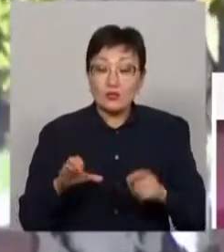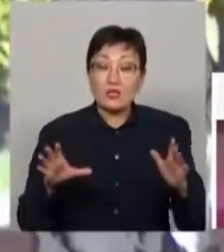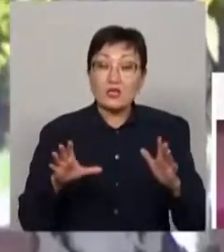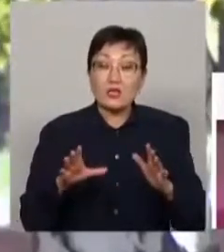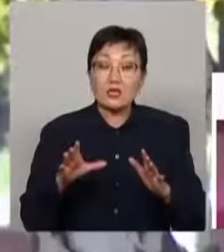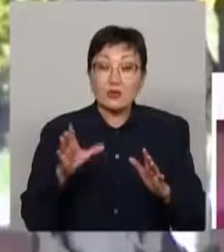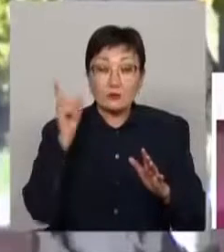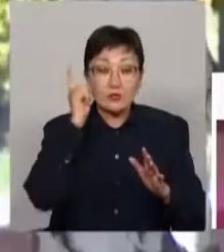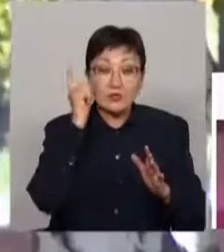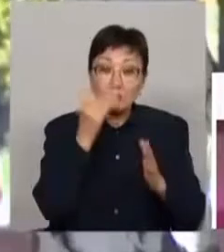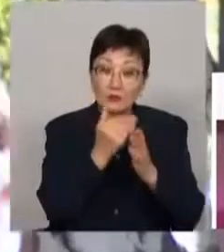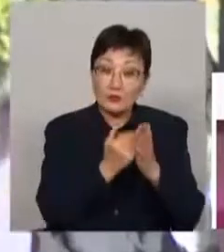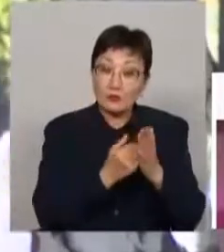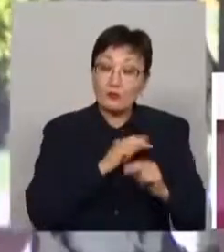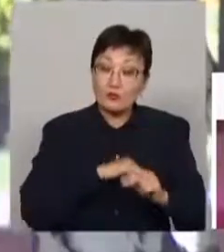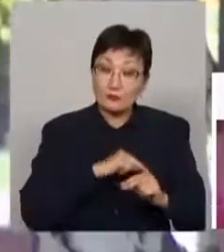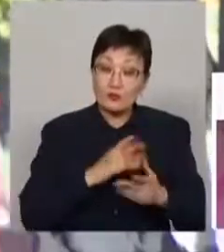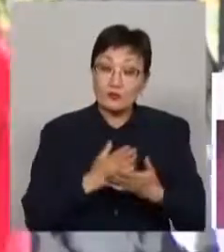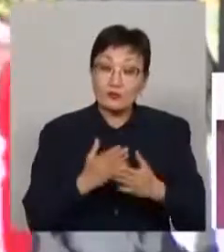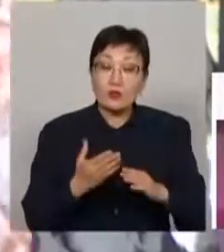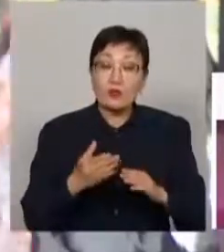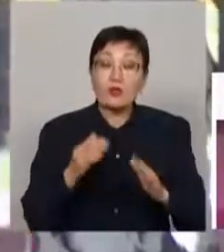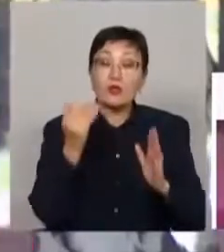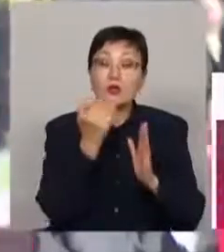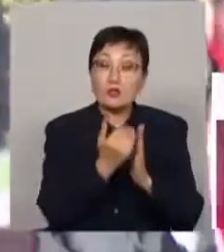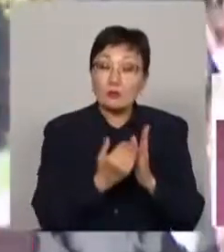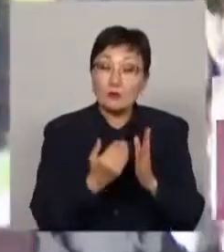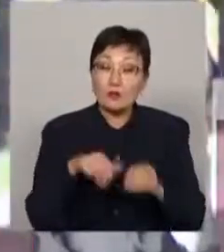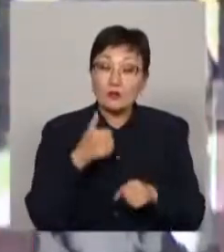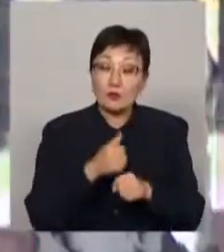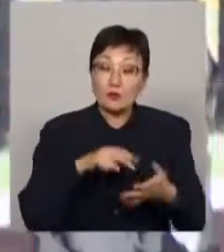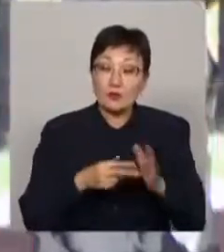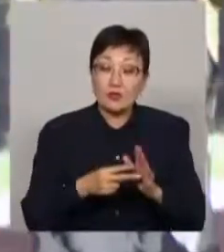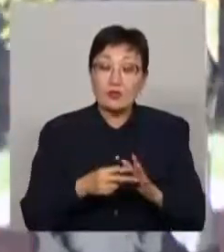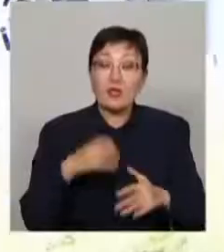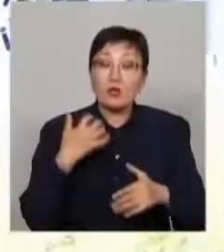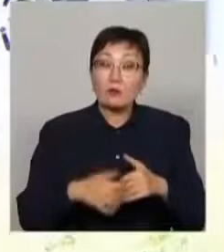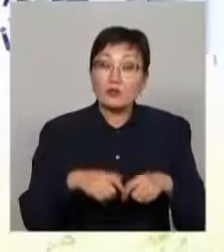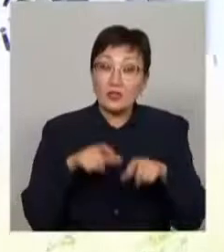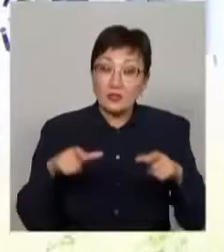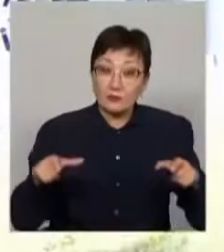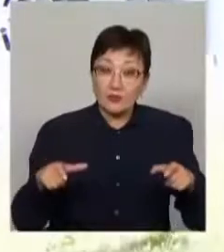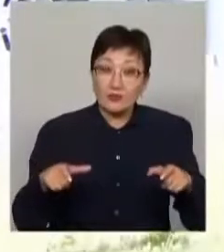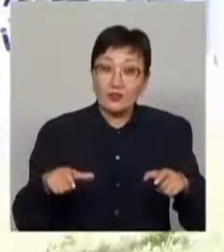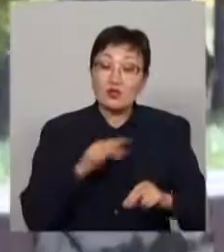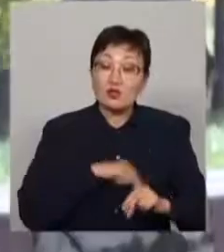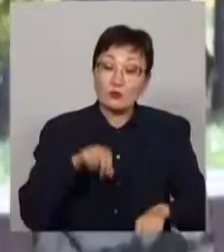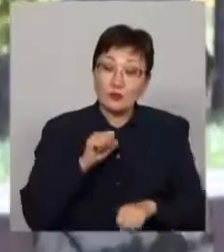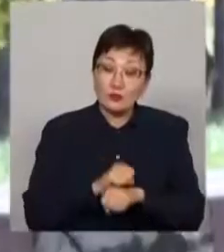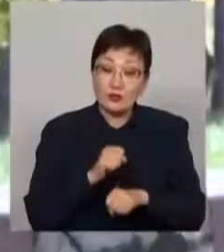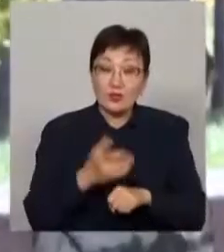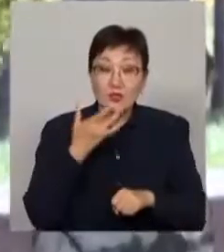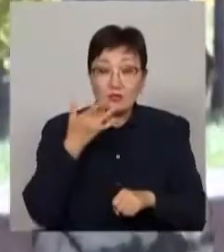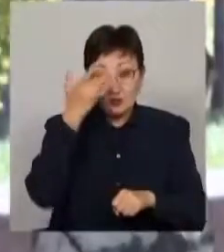жүйесі қосылған. Яғни бұл электронды жүйенің негізгі мақсаты осы алыпсатарлардың алдын алу мақсатында. Жазғы маусымда бізде